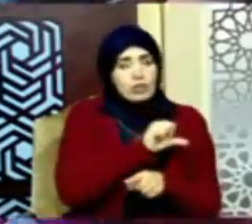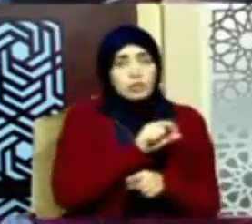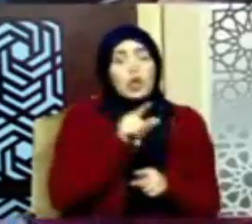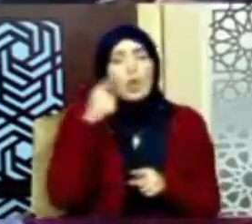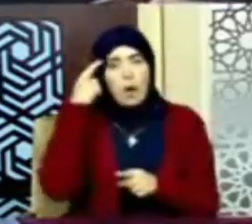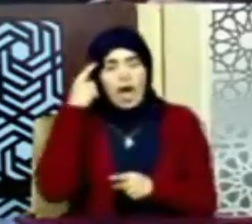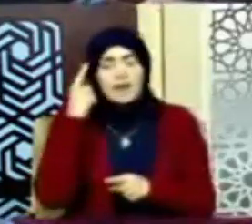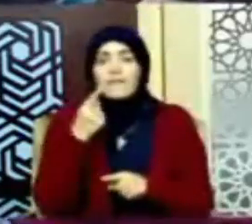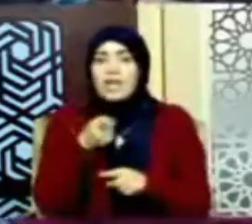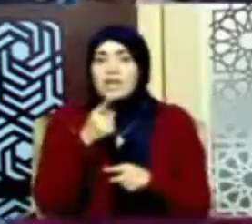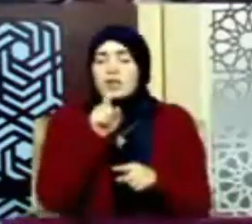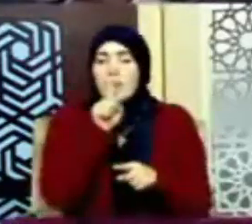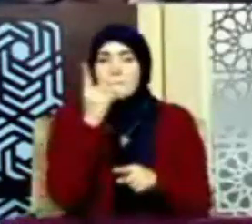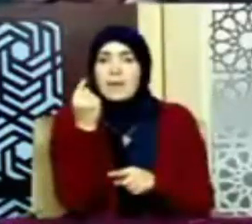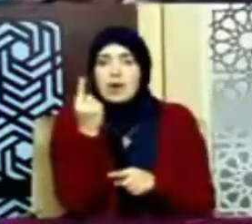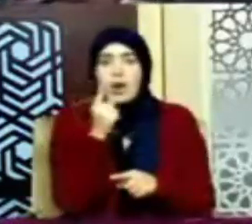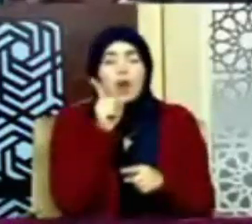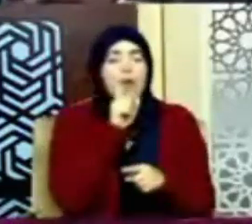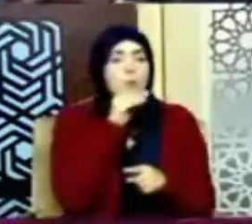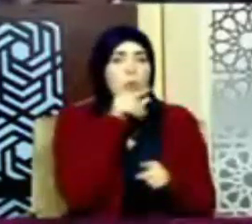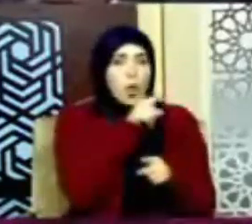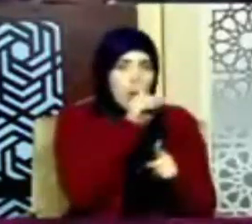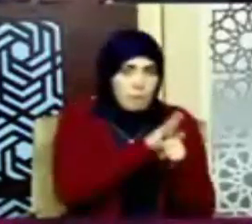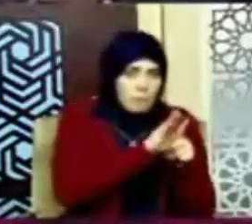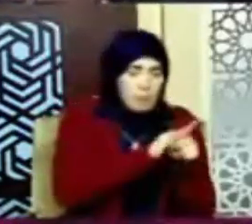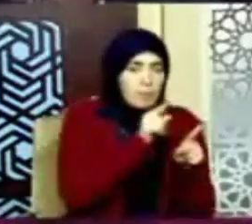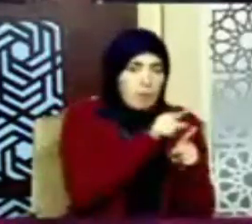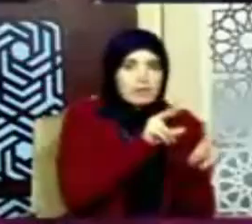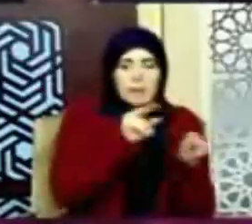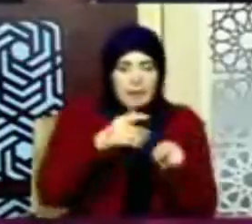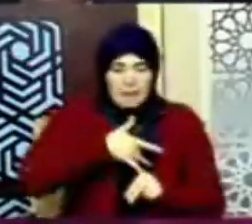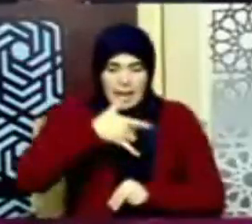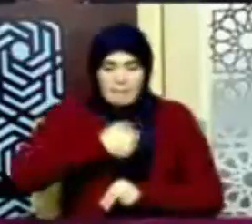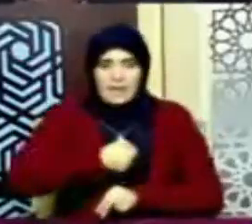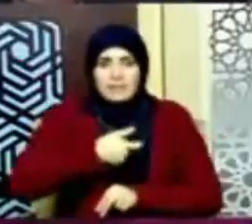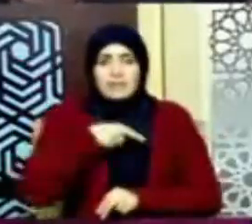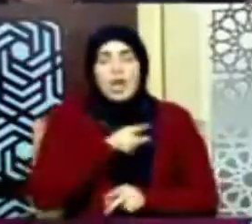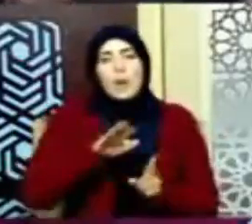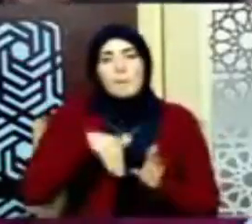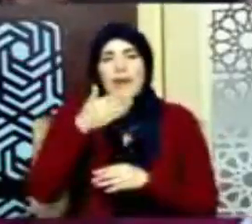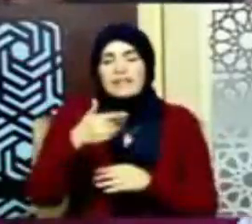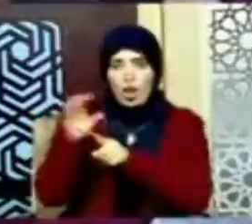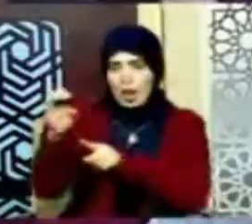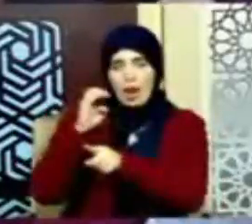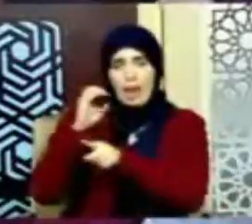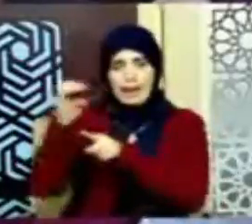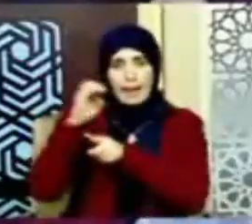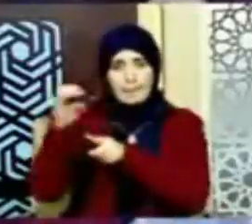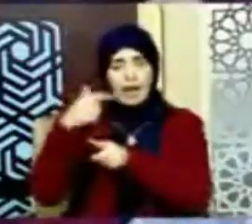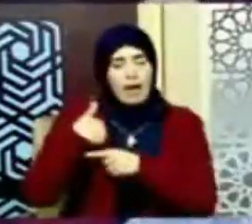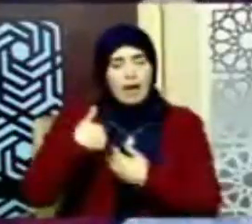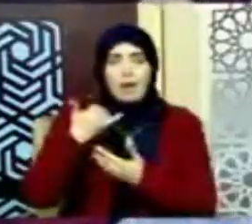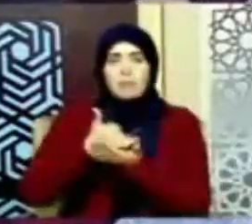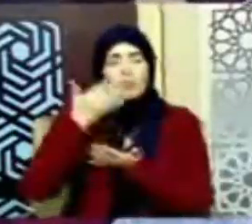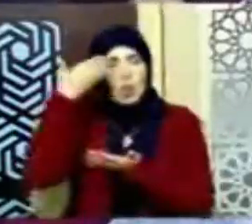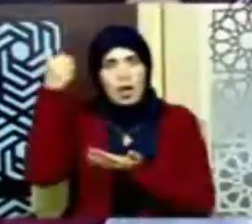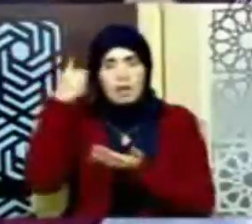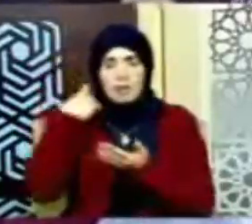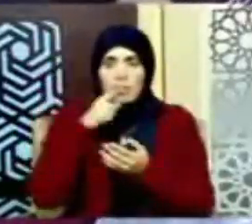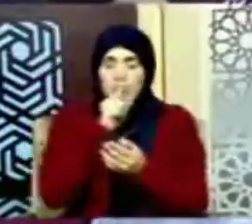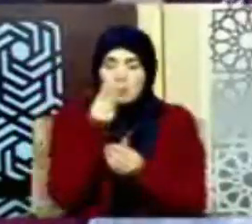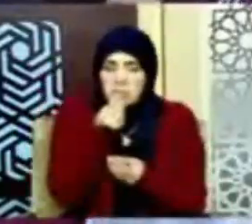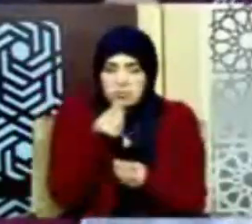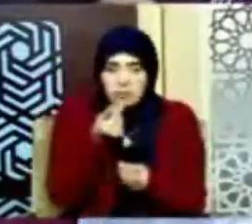الإيمان، ثم يأتي لينصب نفسه عالما ومفتيا. إن من أخطر